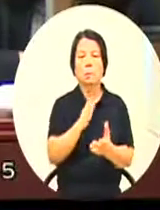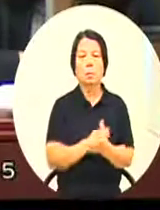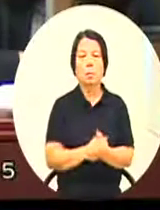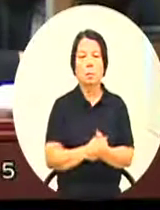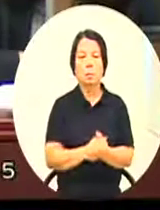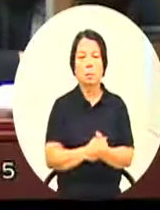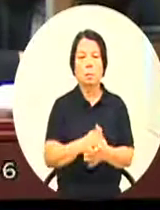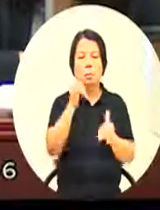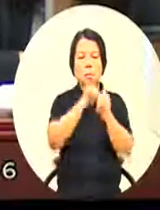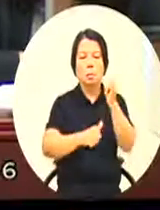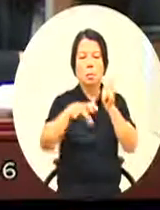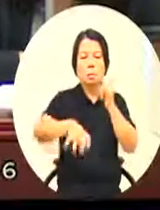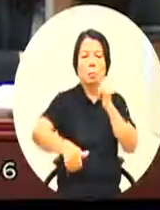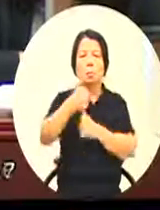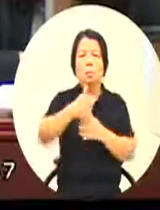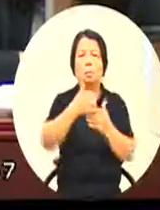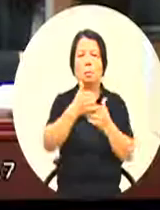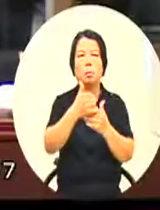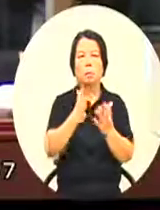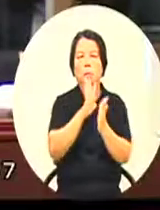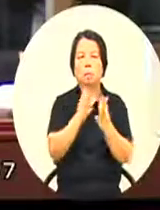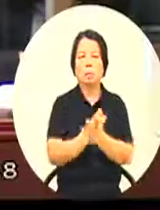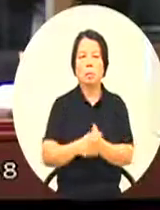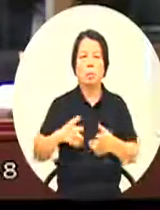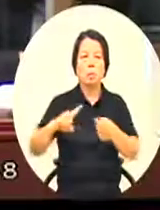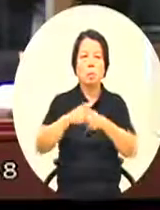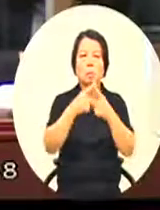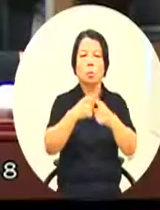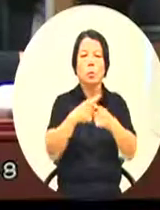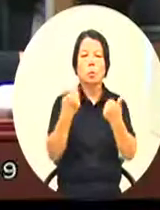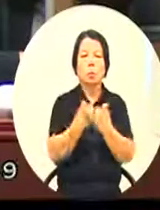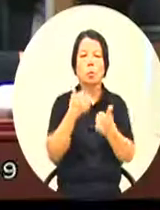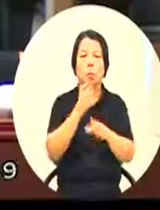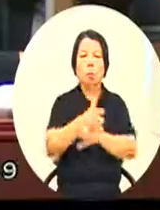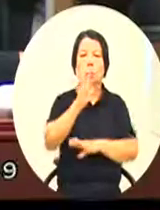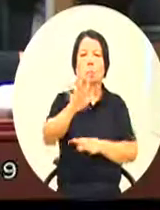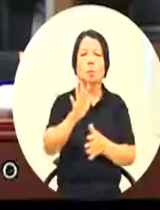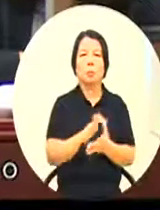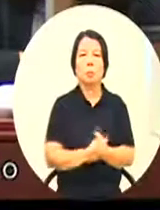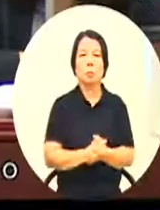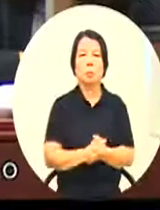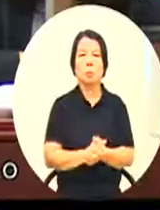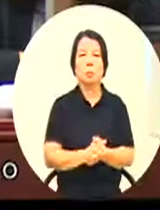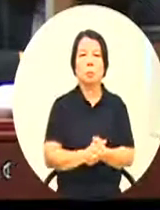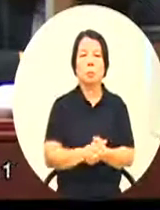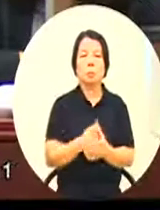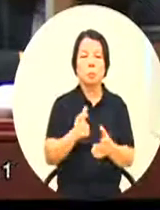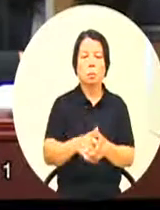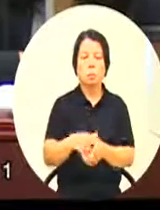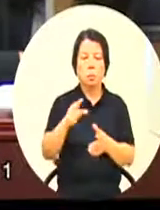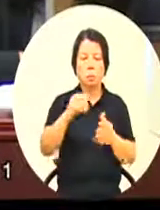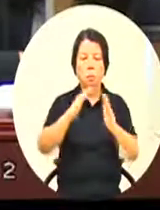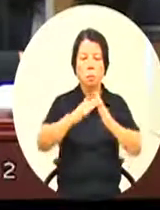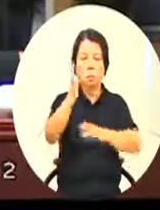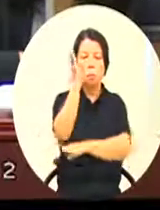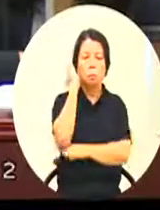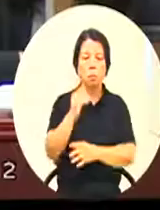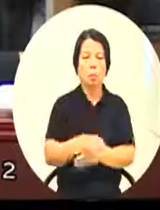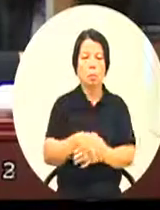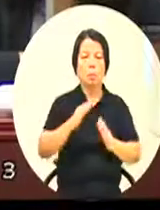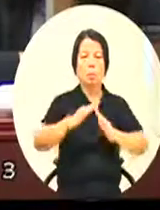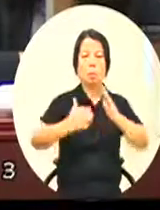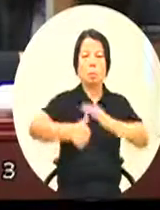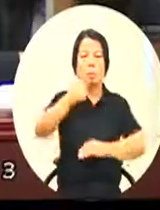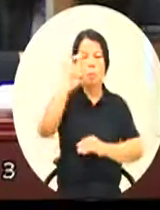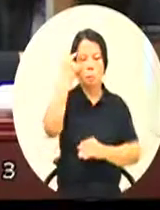史局长也有办过辩论，公开辩论哦。所以我觉得依市府的立场，以市长的理念来讲，